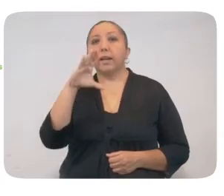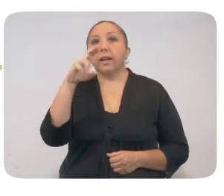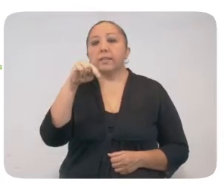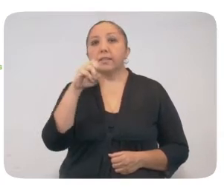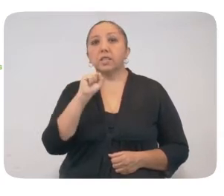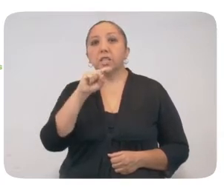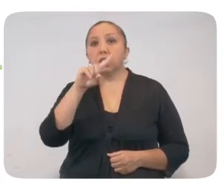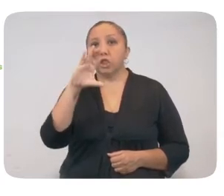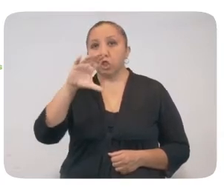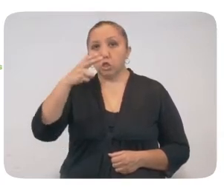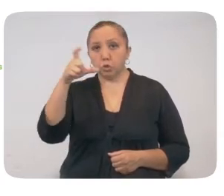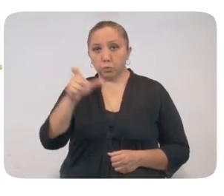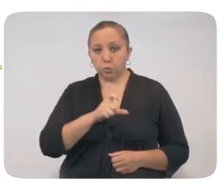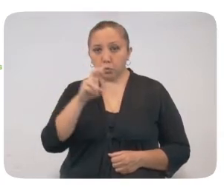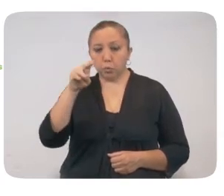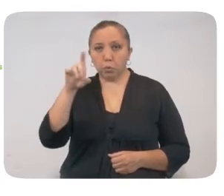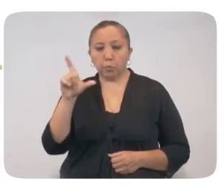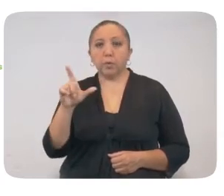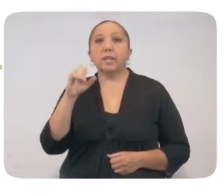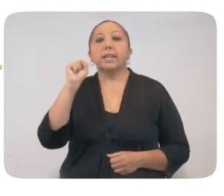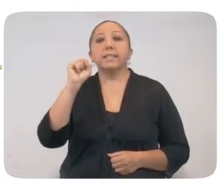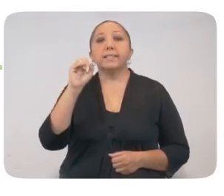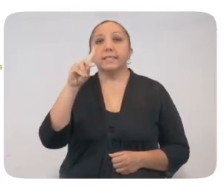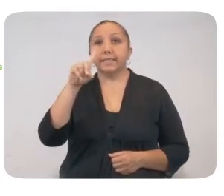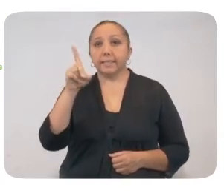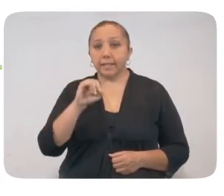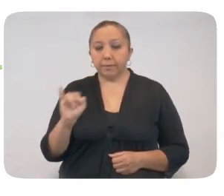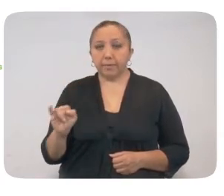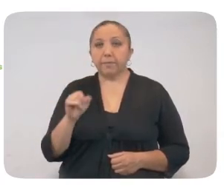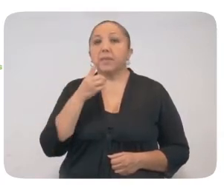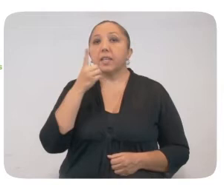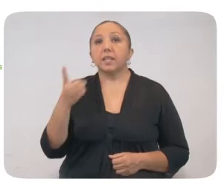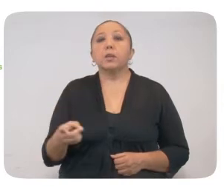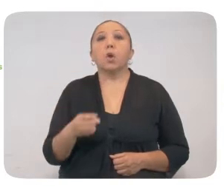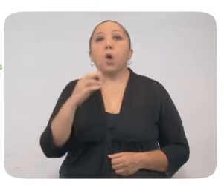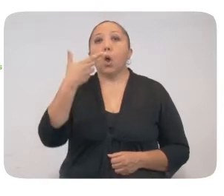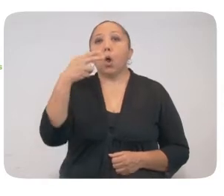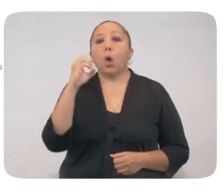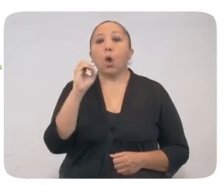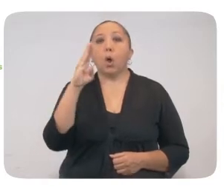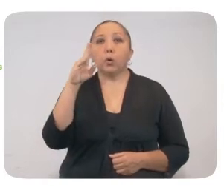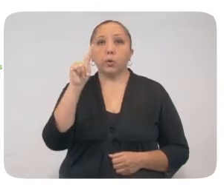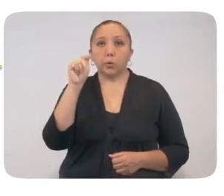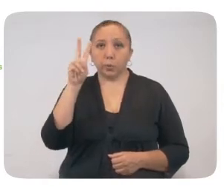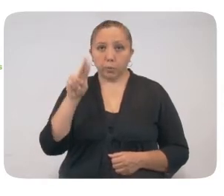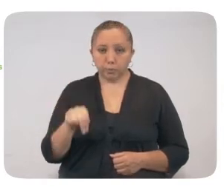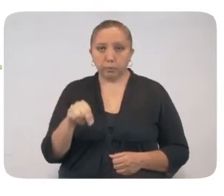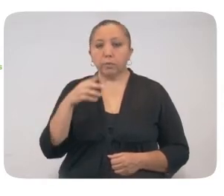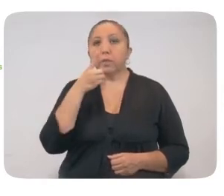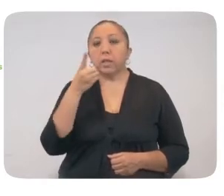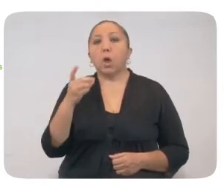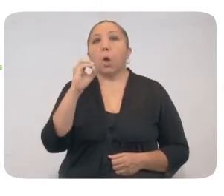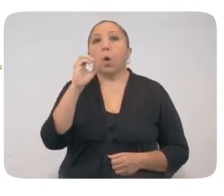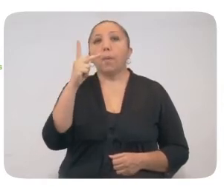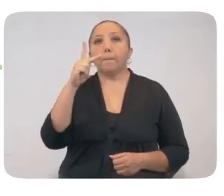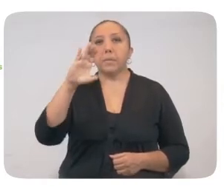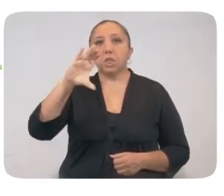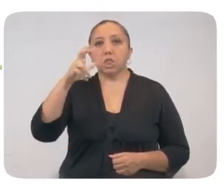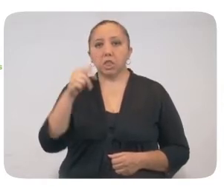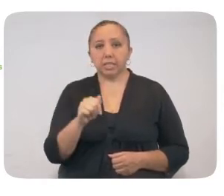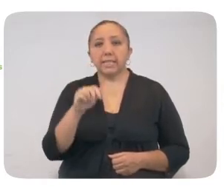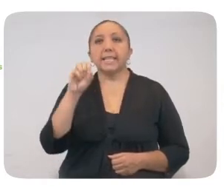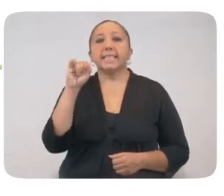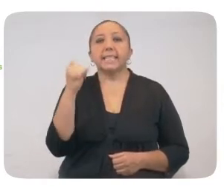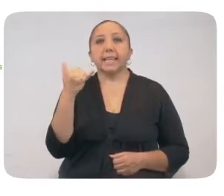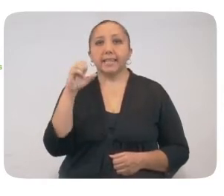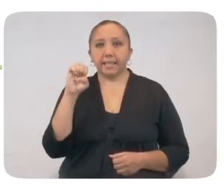kolel 52 hapdi uman ukahal manchahan kohanilti ulaki yete kahakbaete 10 mak ukachi. Takualkila chentu